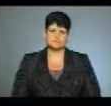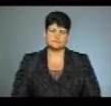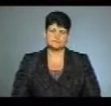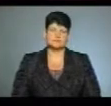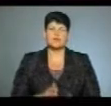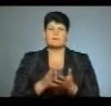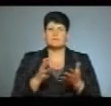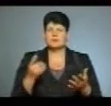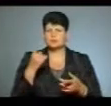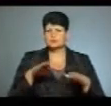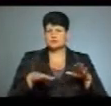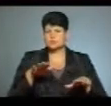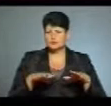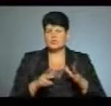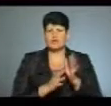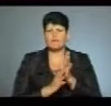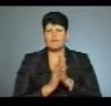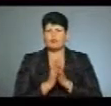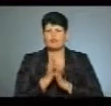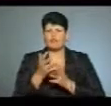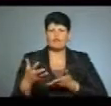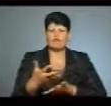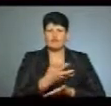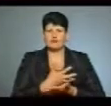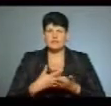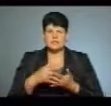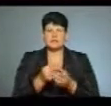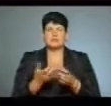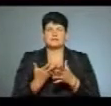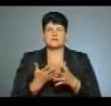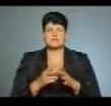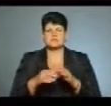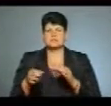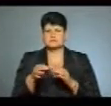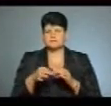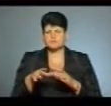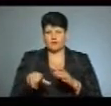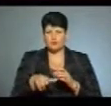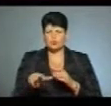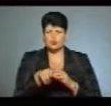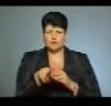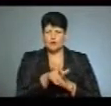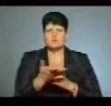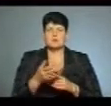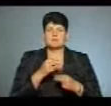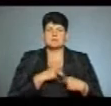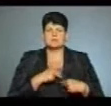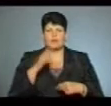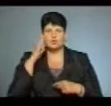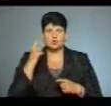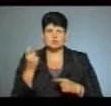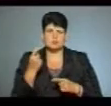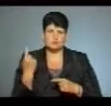Більше тонни водоростей витягнули з водойми у гідропарку Топільче в Тернополі працівники водного господарства області. Про це сьогодні